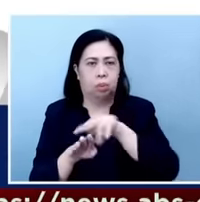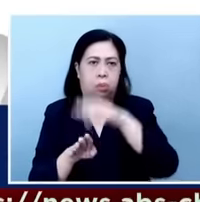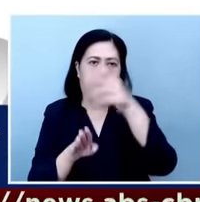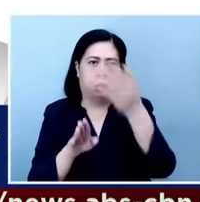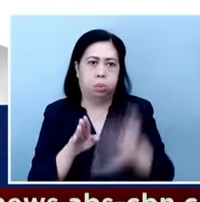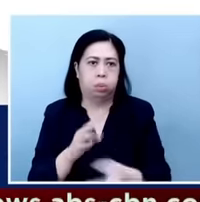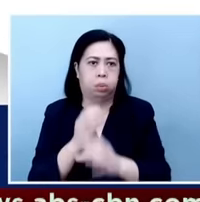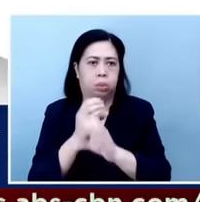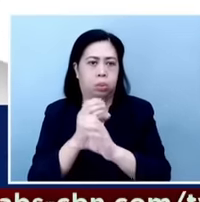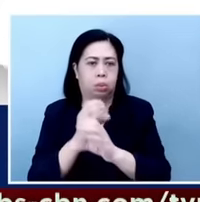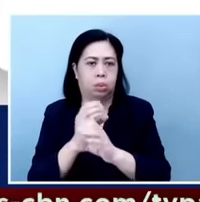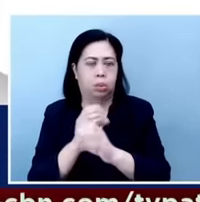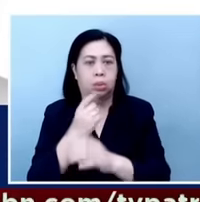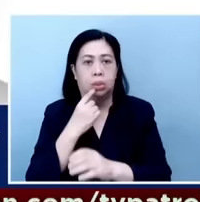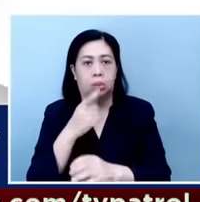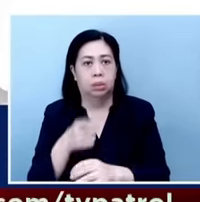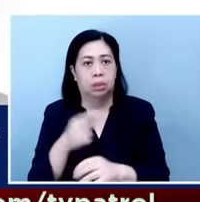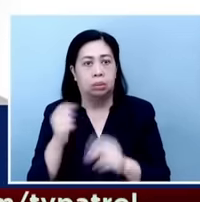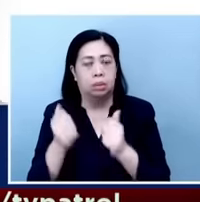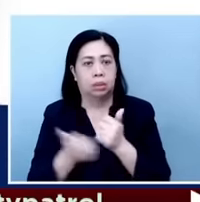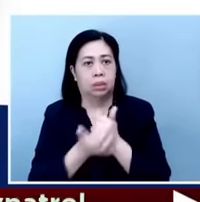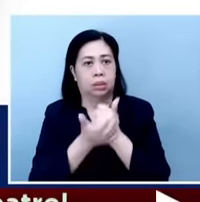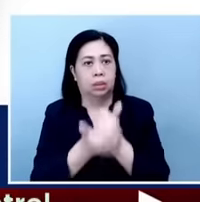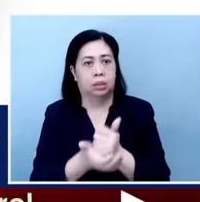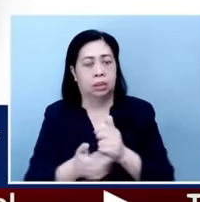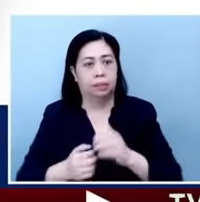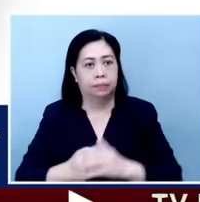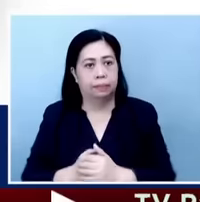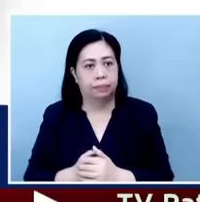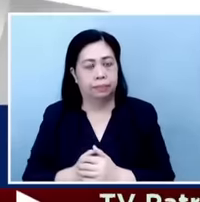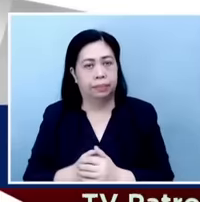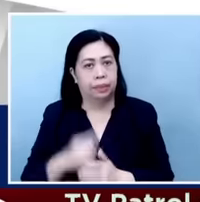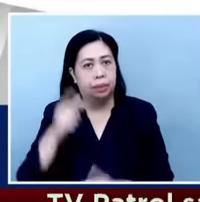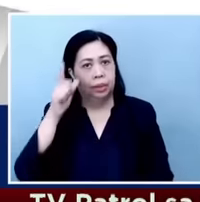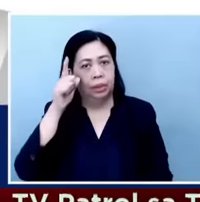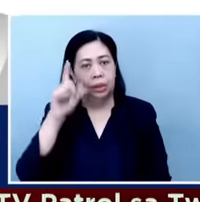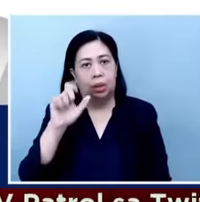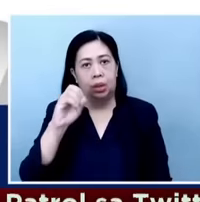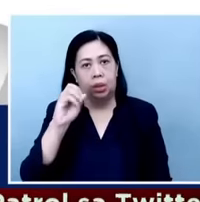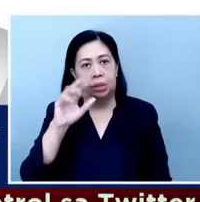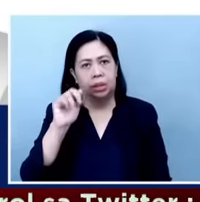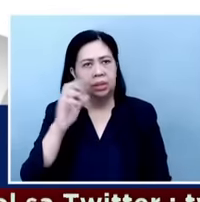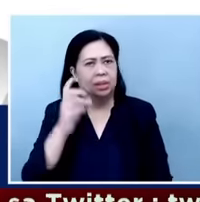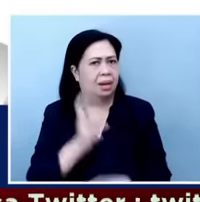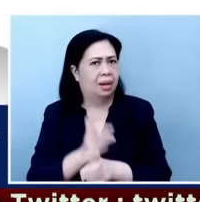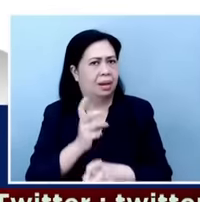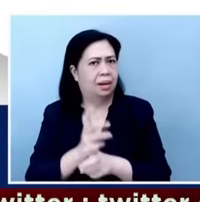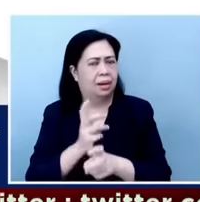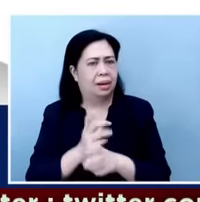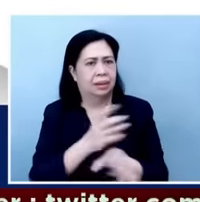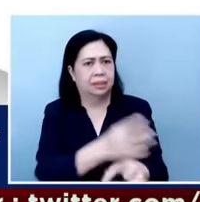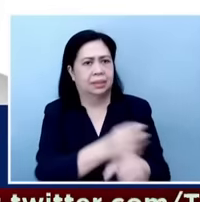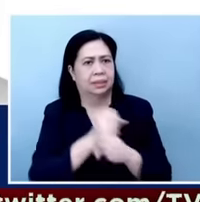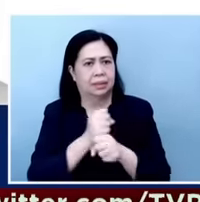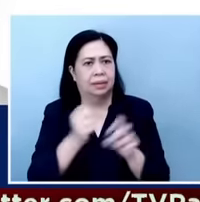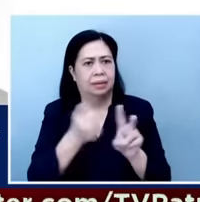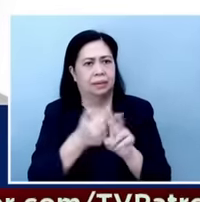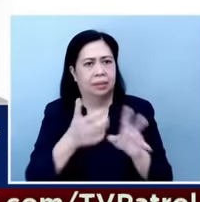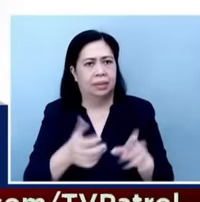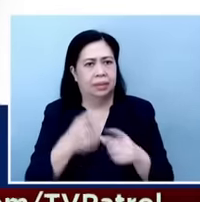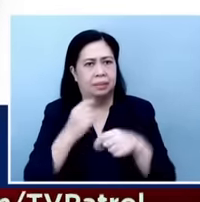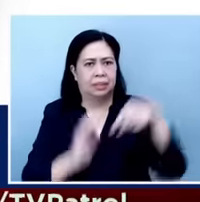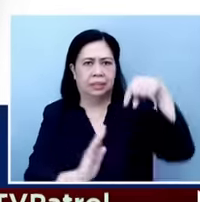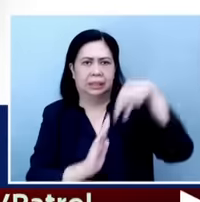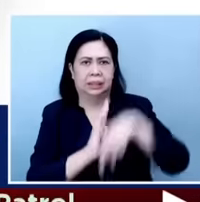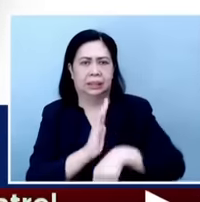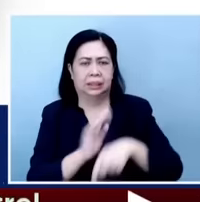sasakyan. Ayon sa isa sa mga responder na si Leonard Flores, pahirapan ang pag-rescue sa mga biktima dahil sa lalim